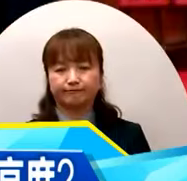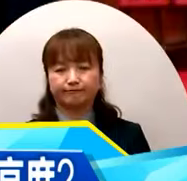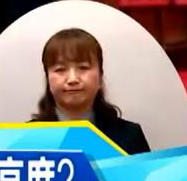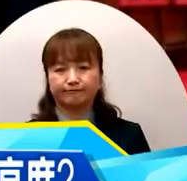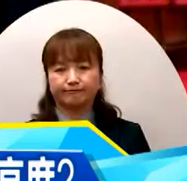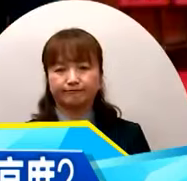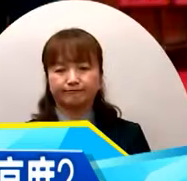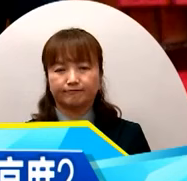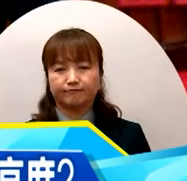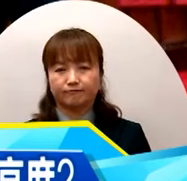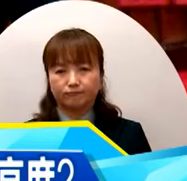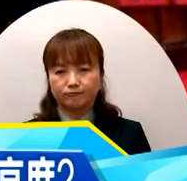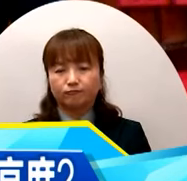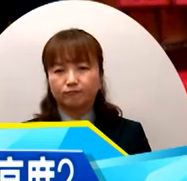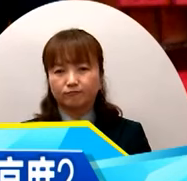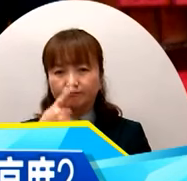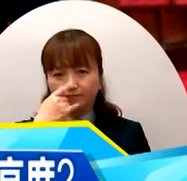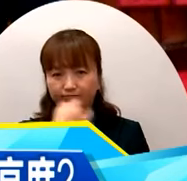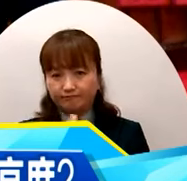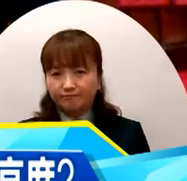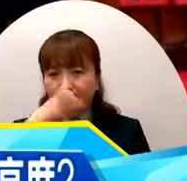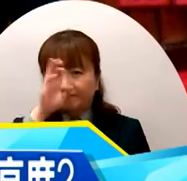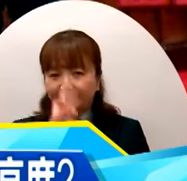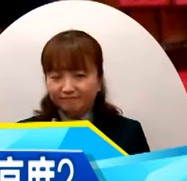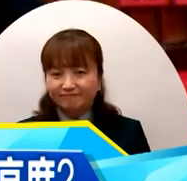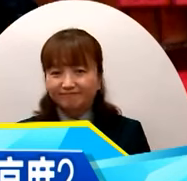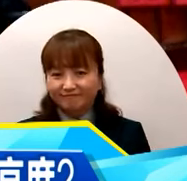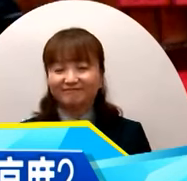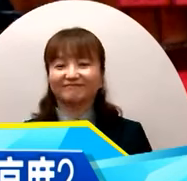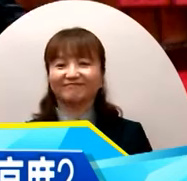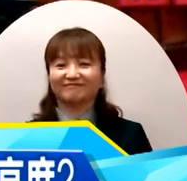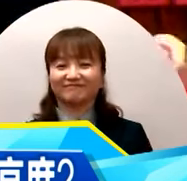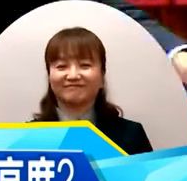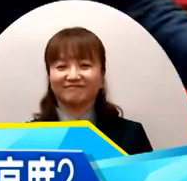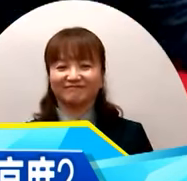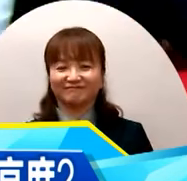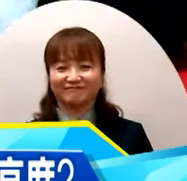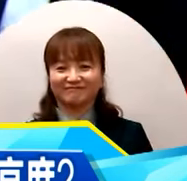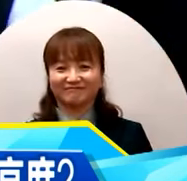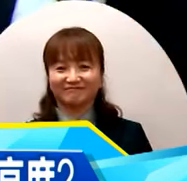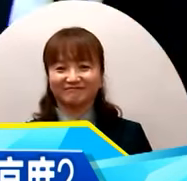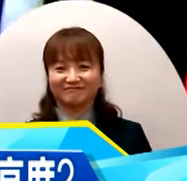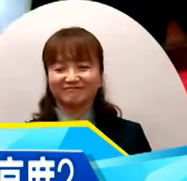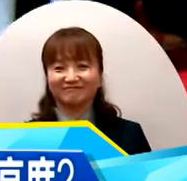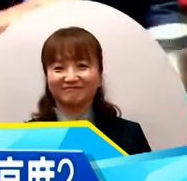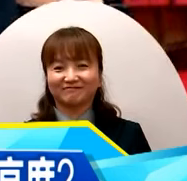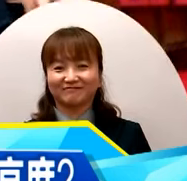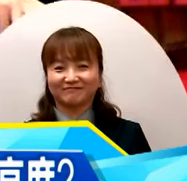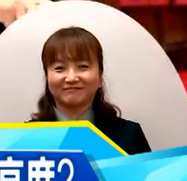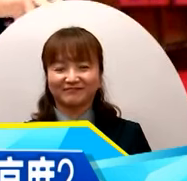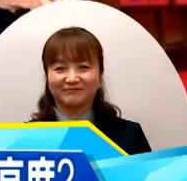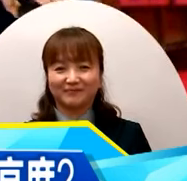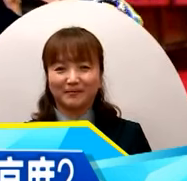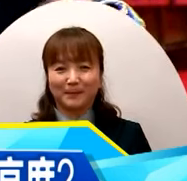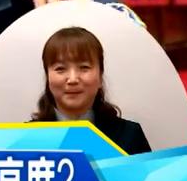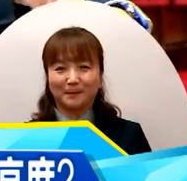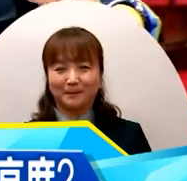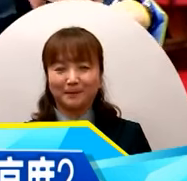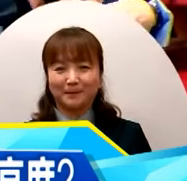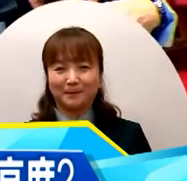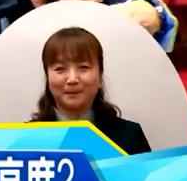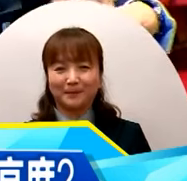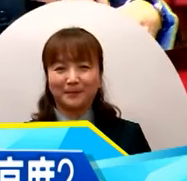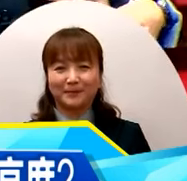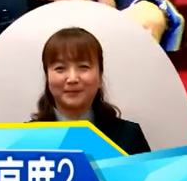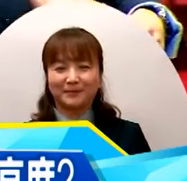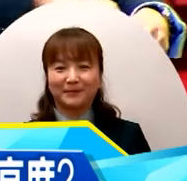瑜，哎，坚哥也是问你一下，报告主席，报告院长，我可以喝水吗？ 是， 我跟你讲哦。”这个漏网镜头是当看到王世坚一直在咳嗽的时候，